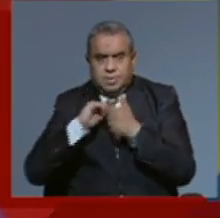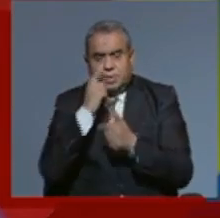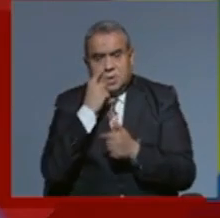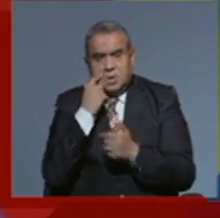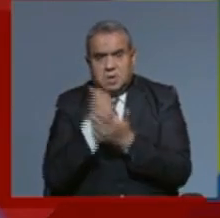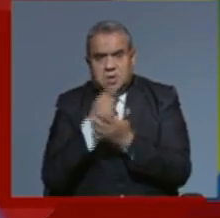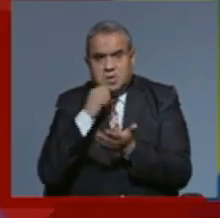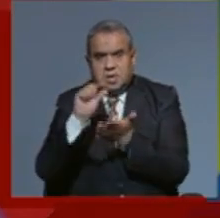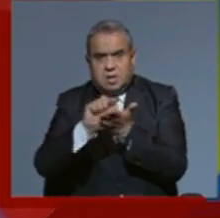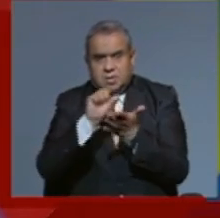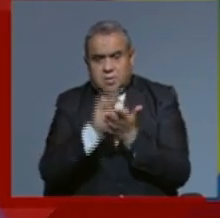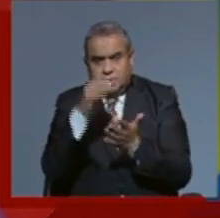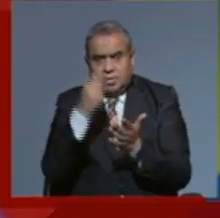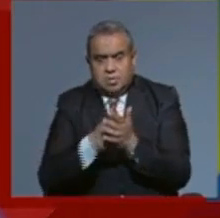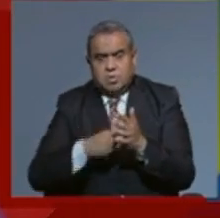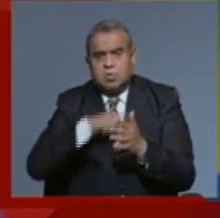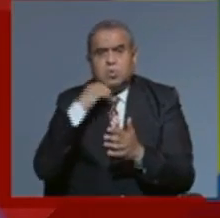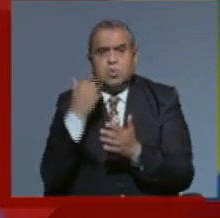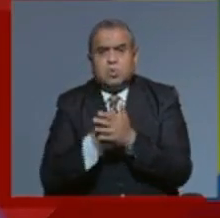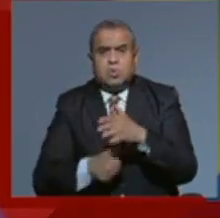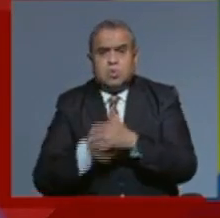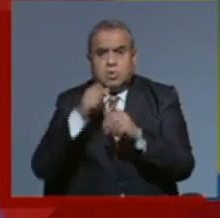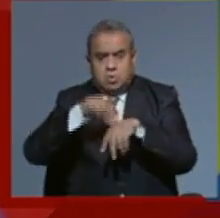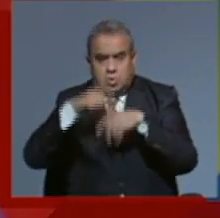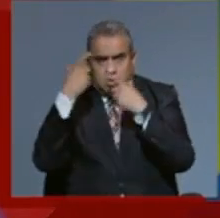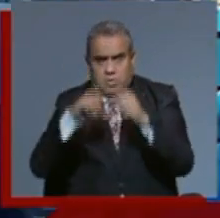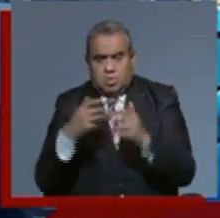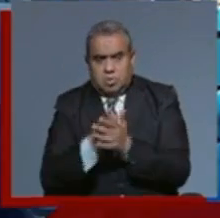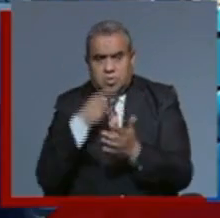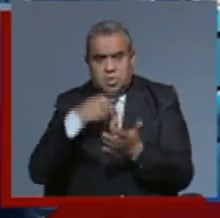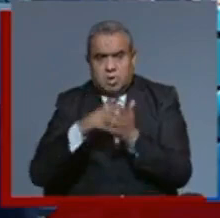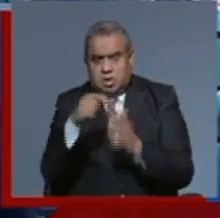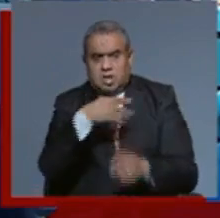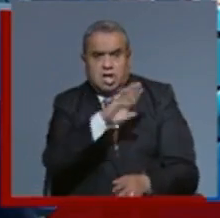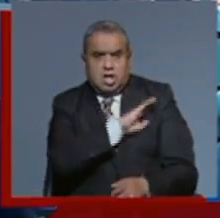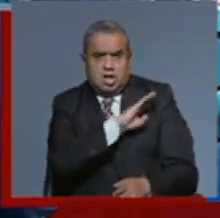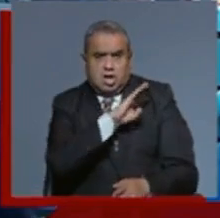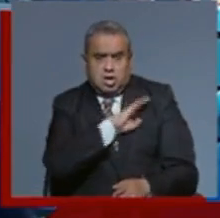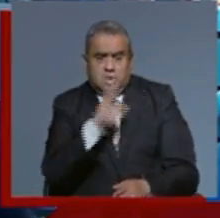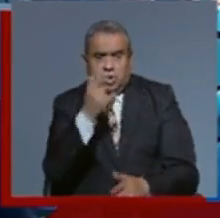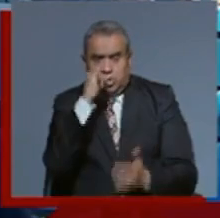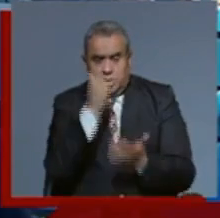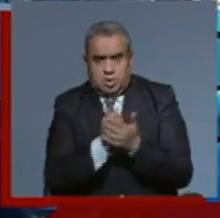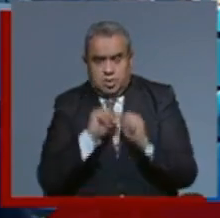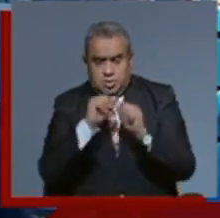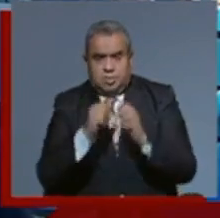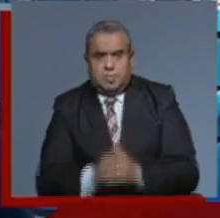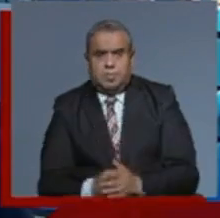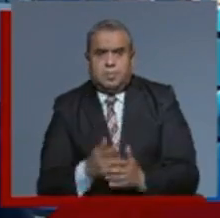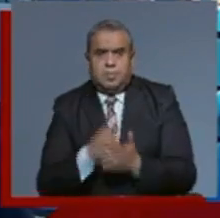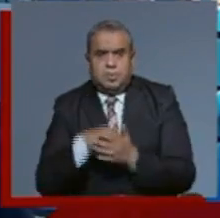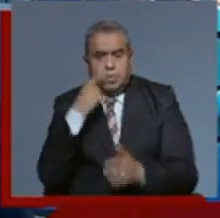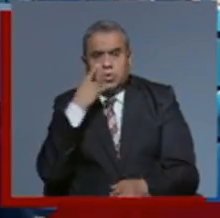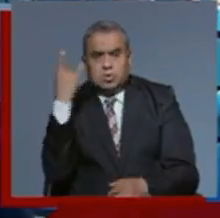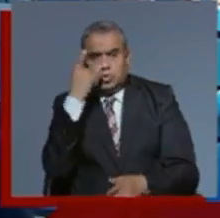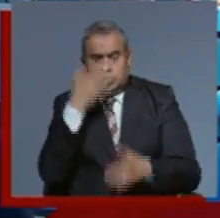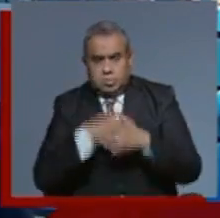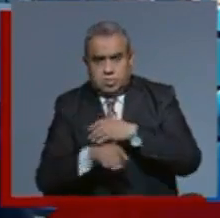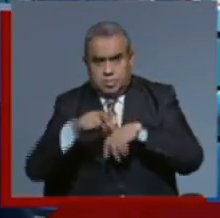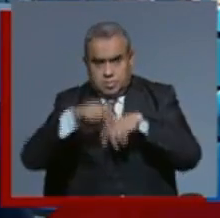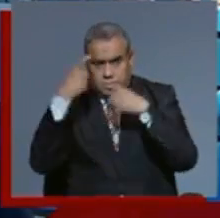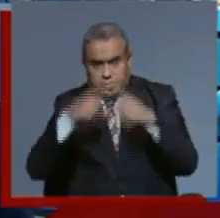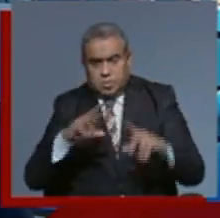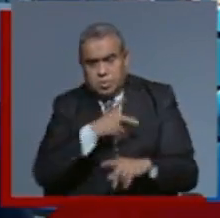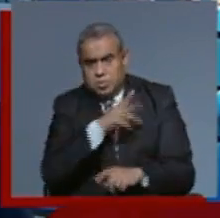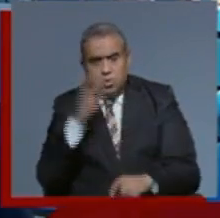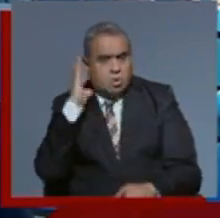لبلادنا وخاصة لقواتنا المسلحة وقوات أمننا في نضالاتها